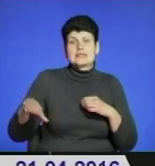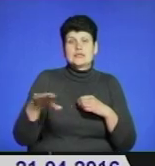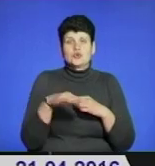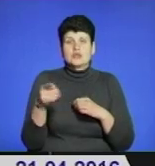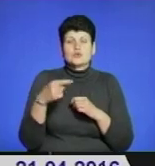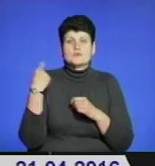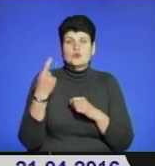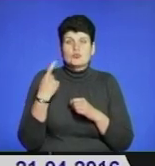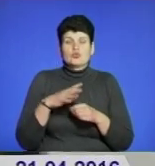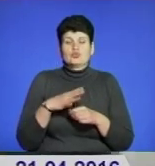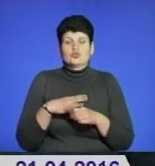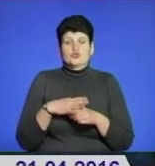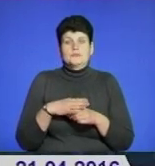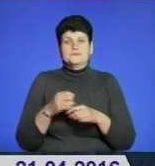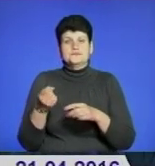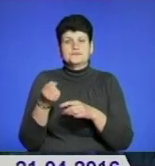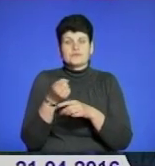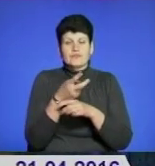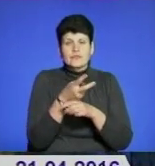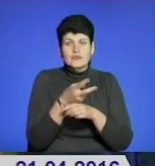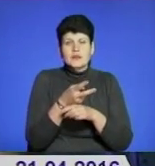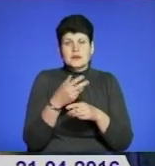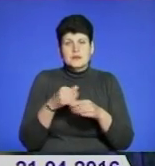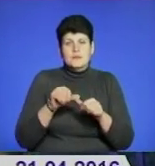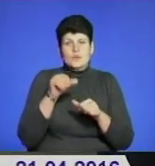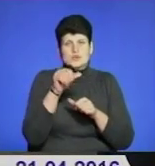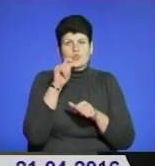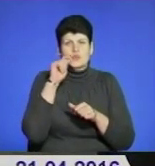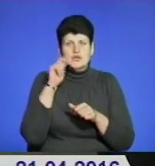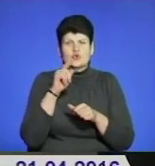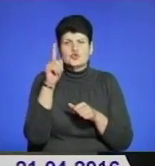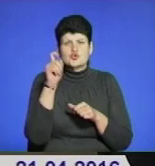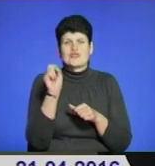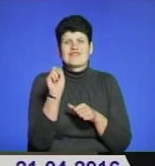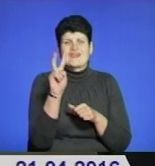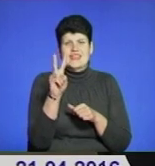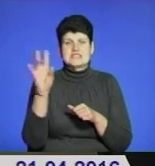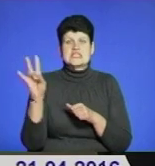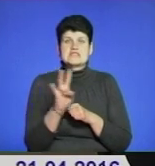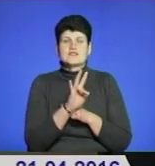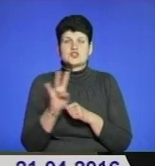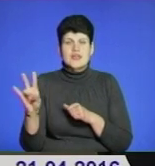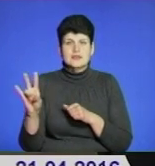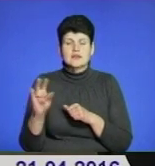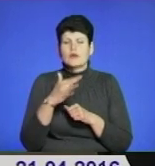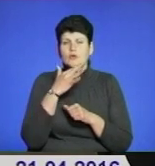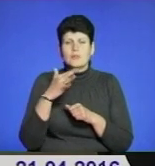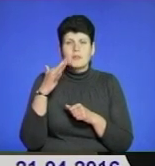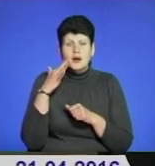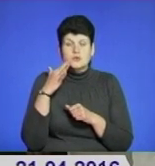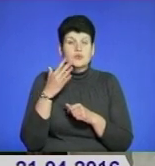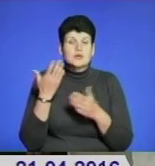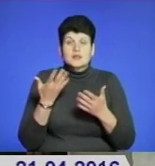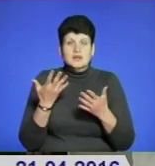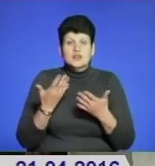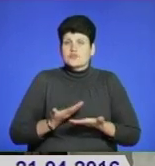Тернопільської області було репресовано та депортовано поза межі України 112 священників, багато яких живими на батьківщину